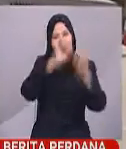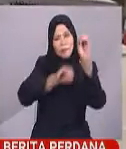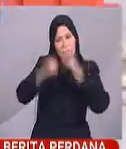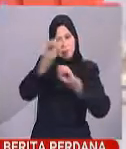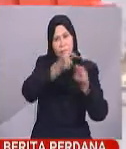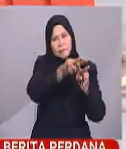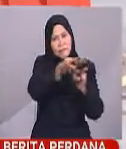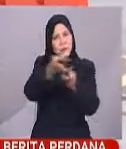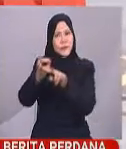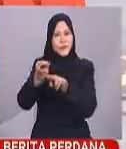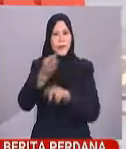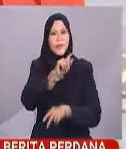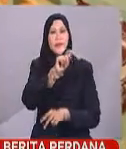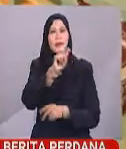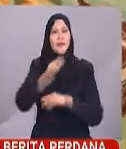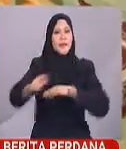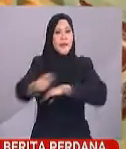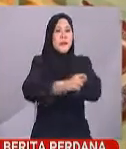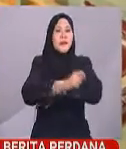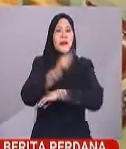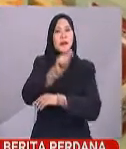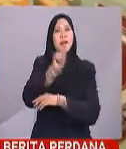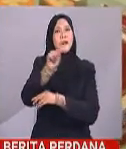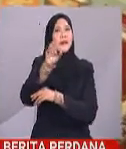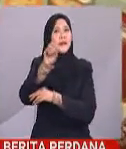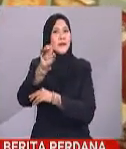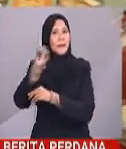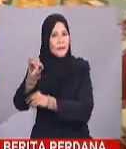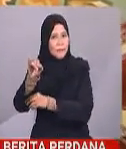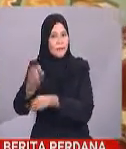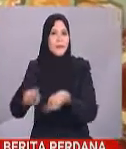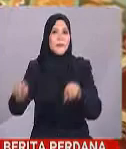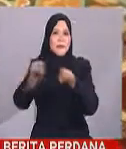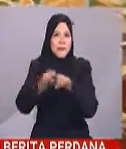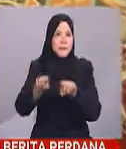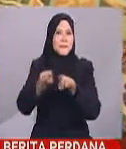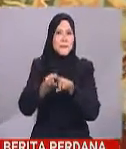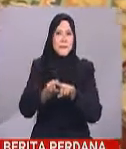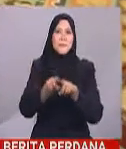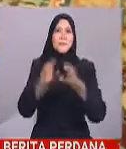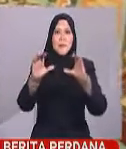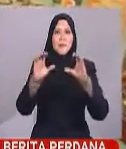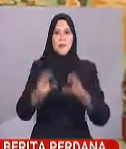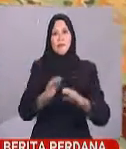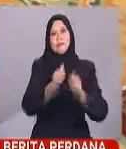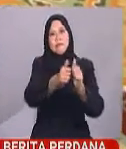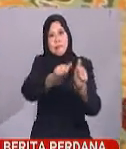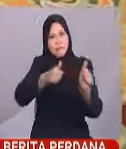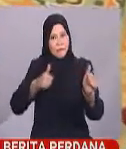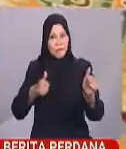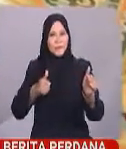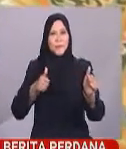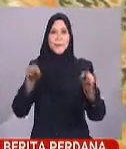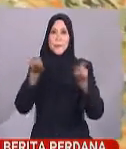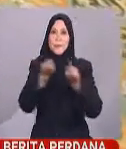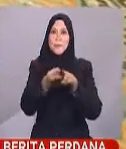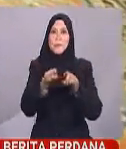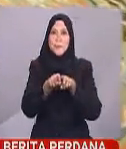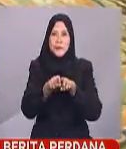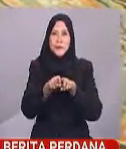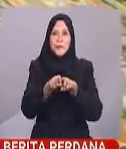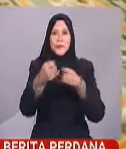Masjid Al-Taqwa Taman Tun Dr. Ismail TTDI juga mendapati langkah pencegahan seperti yang